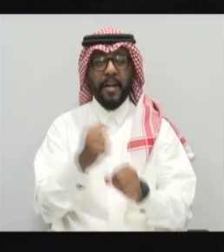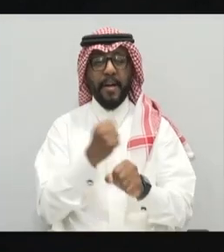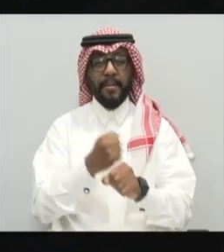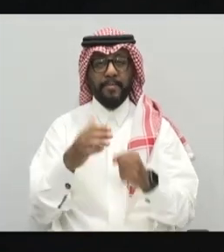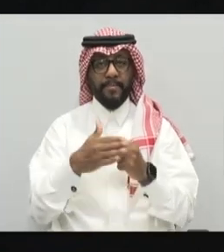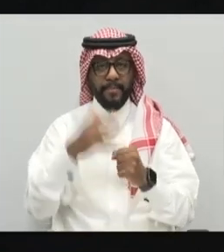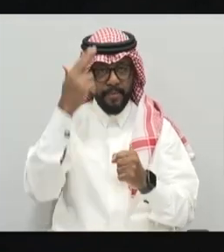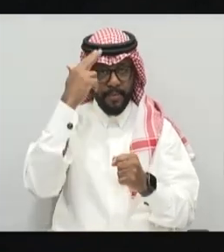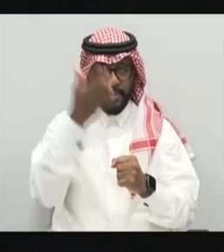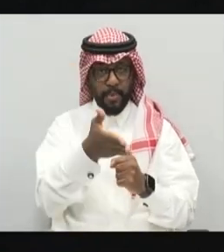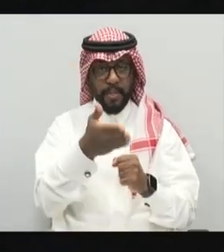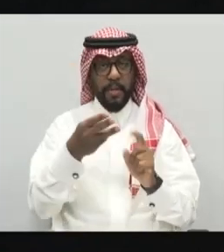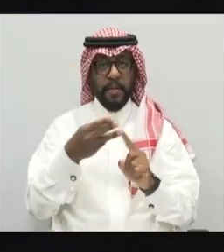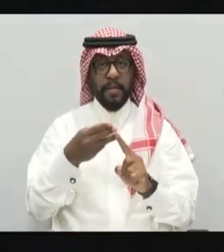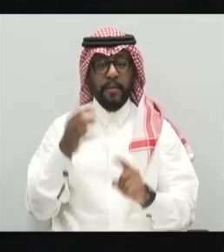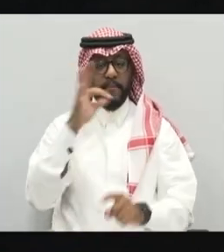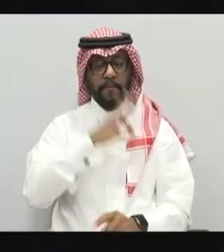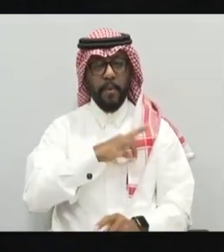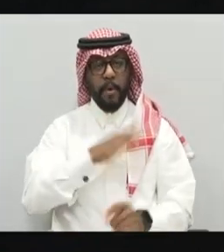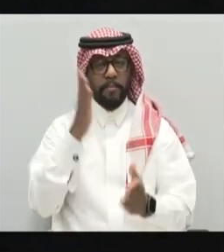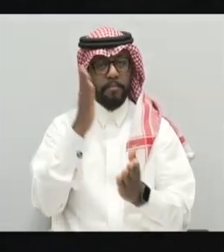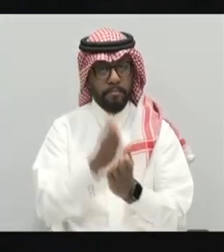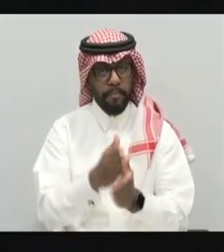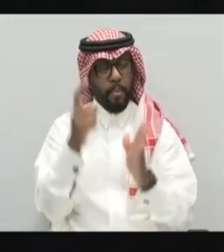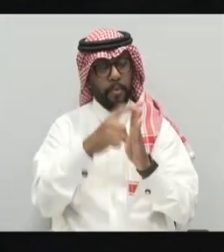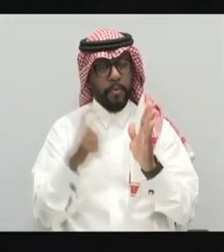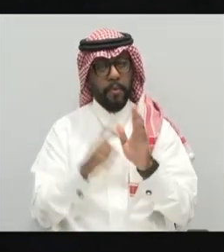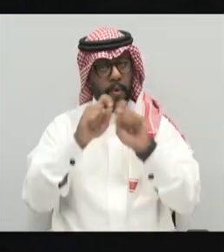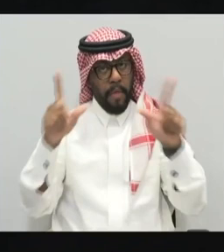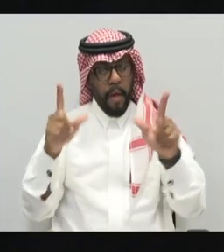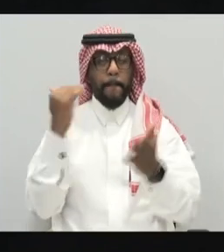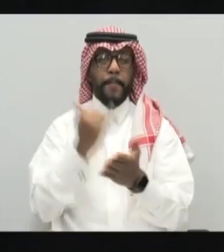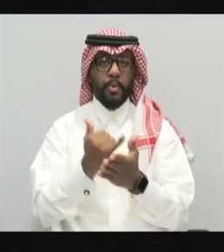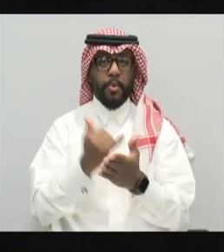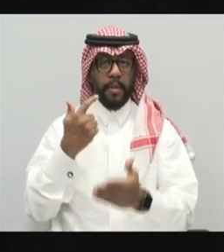وطنه فوائد الالتزام بالمسؤوليات